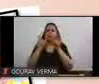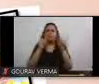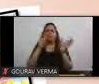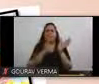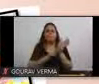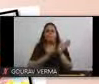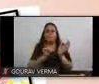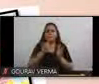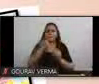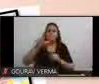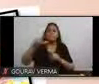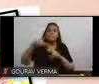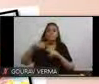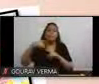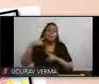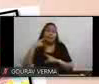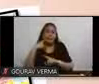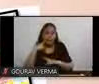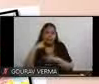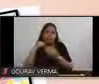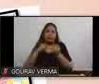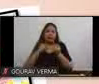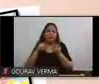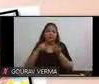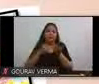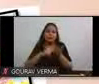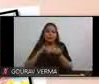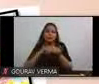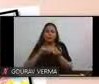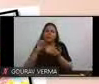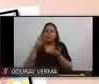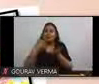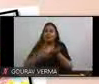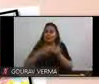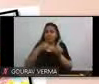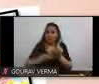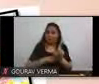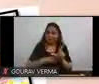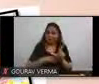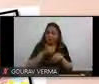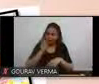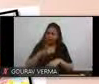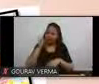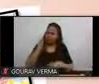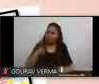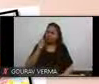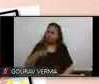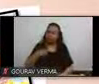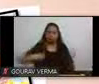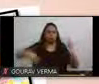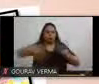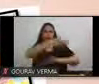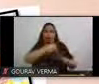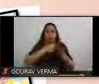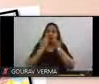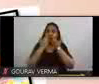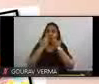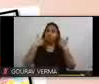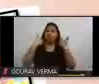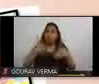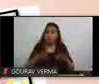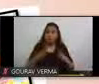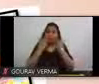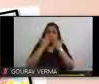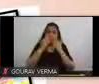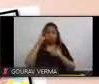करो, sensory rich experience दो. How is the mother supposed to know that? Even an educated mother, she knows